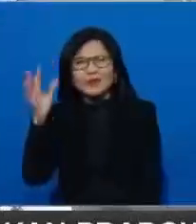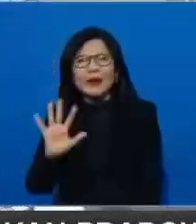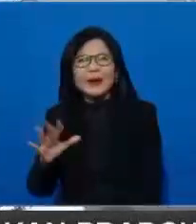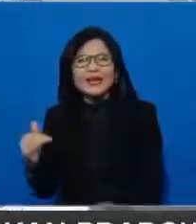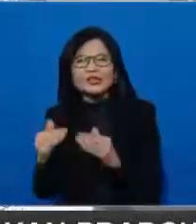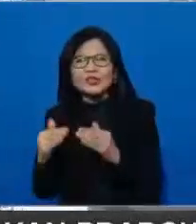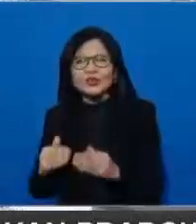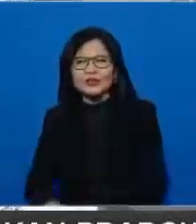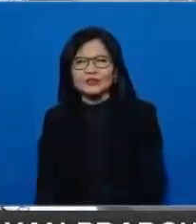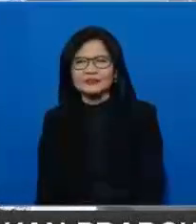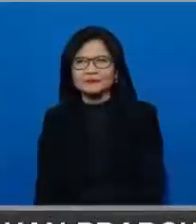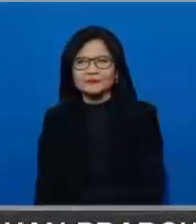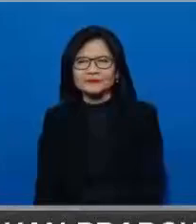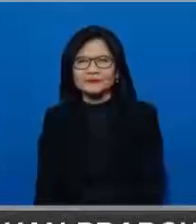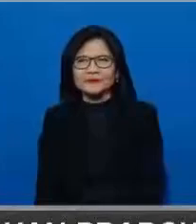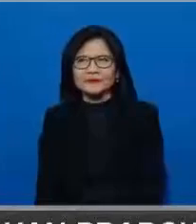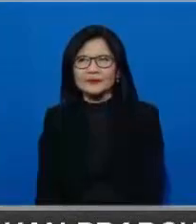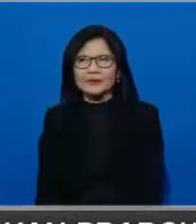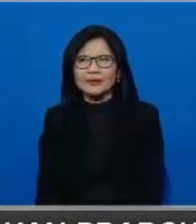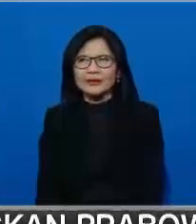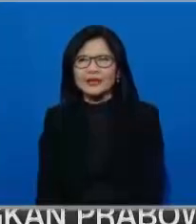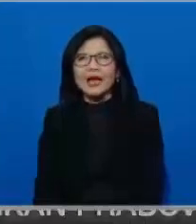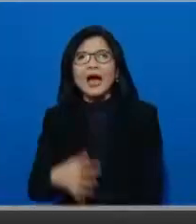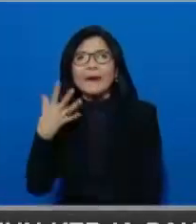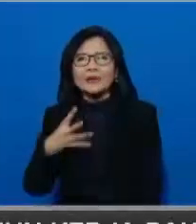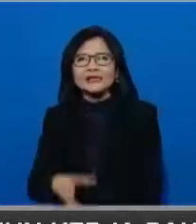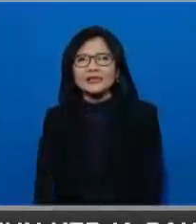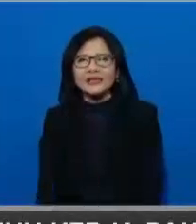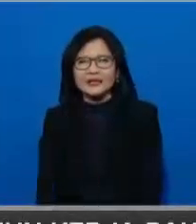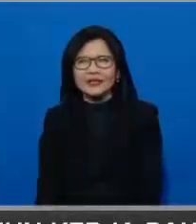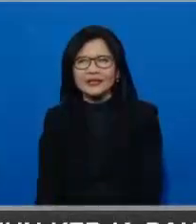Abu-abu lagi gitu, jadi bingung gitu. Masih abu-abu jadinya itu. Oke, makasih ya.